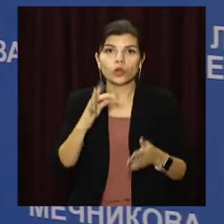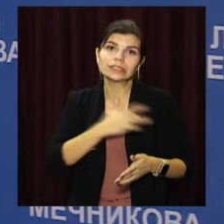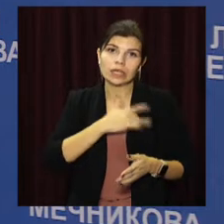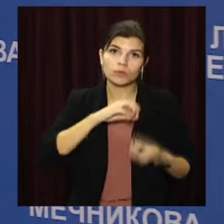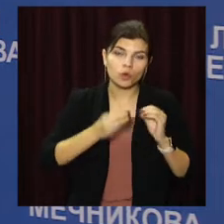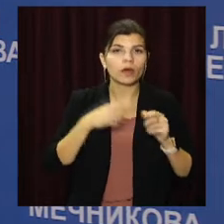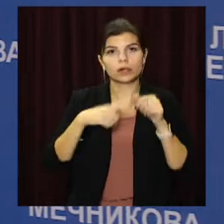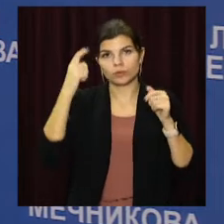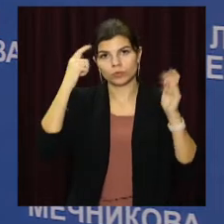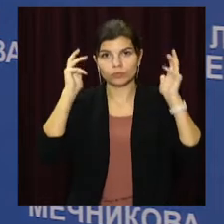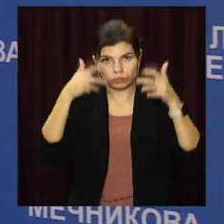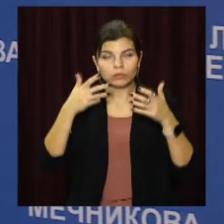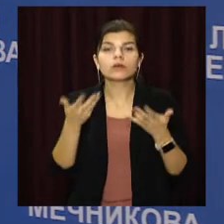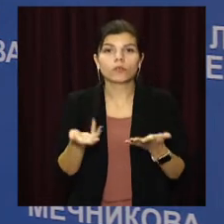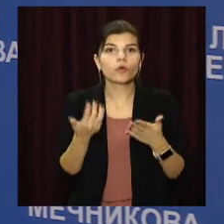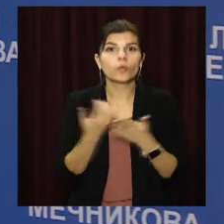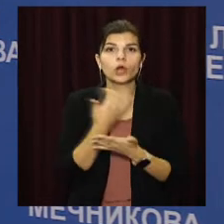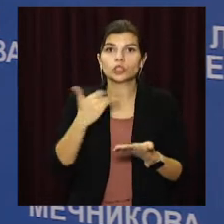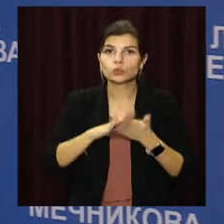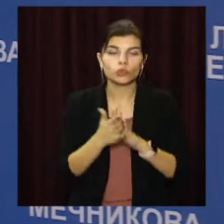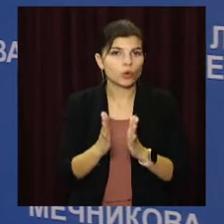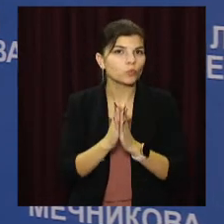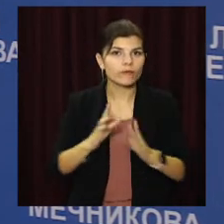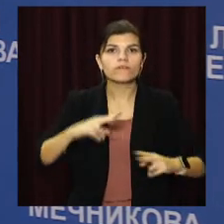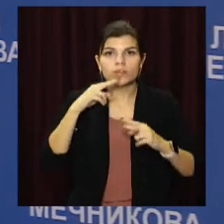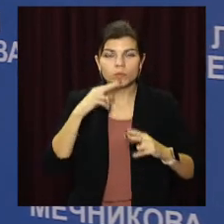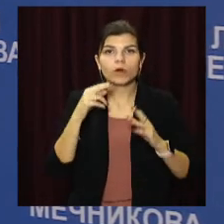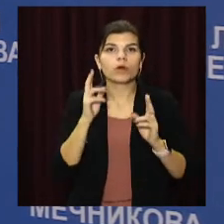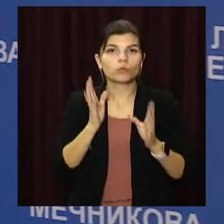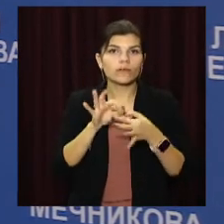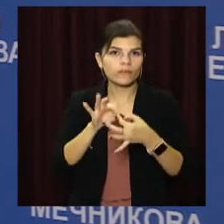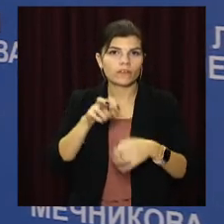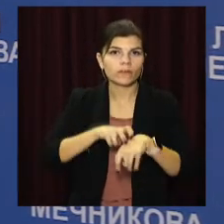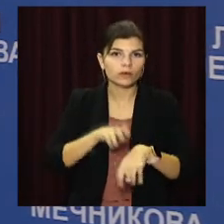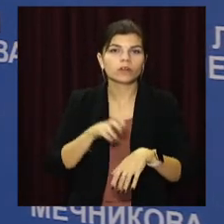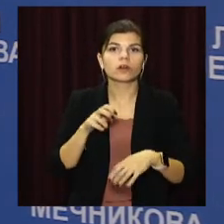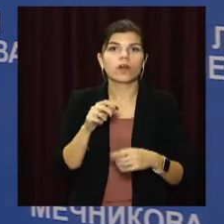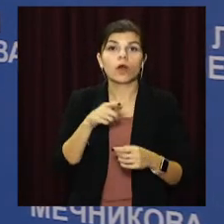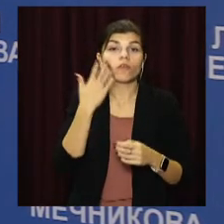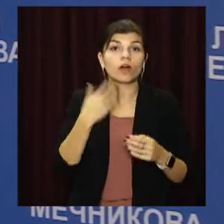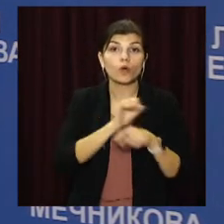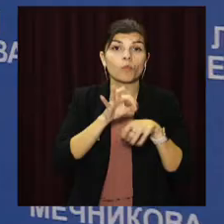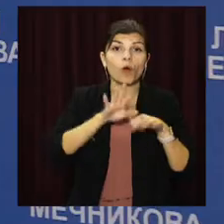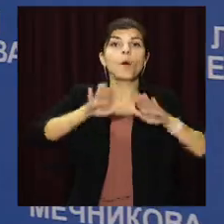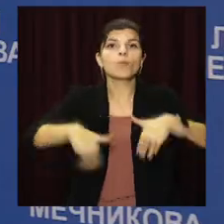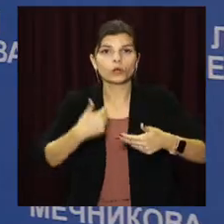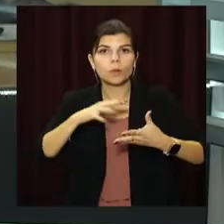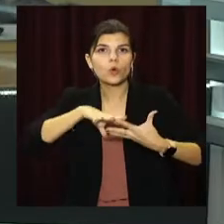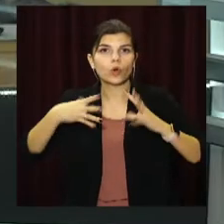ситуація, яка насторожує, і зараз треба в першу чергу давати увагу постковідному